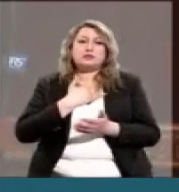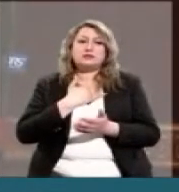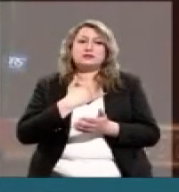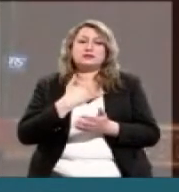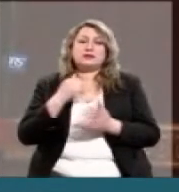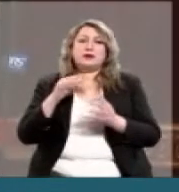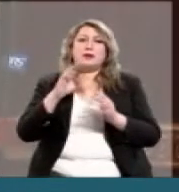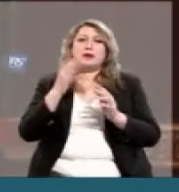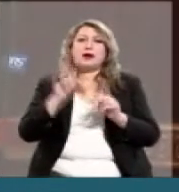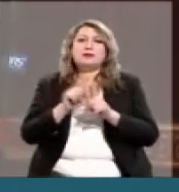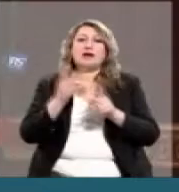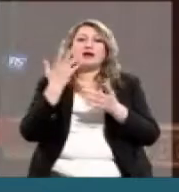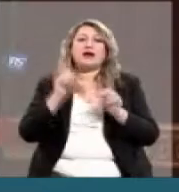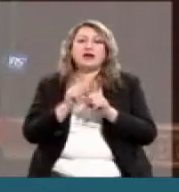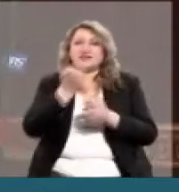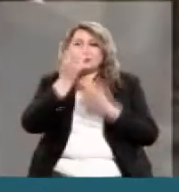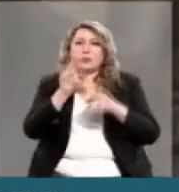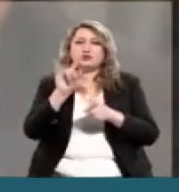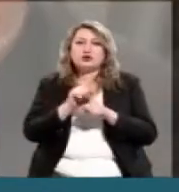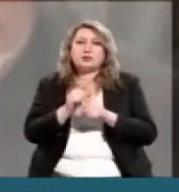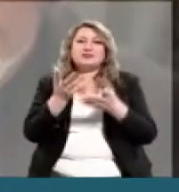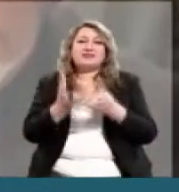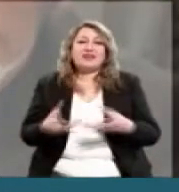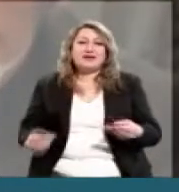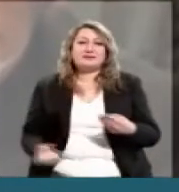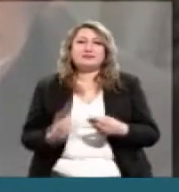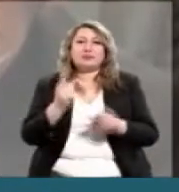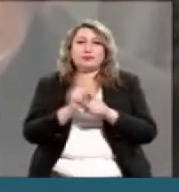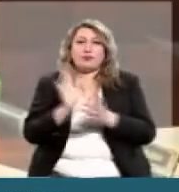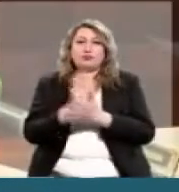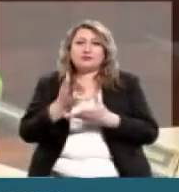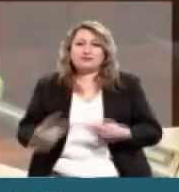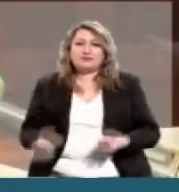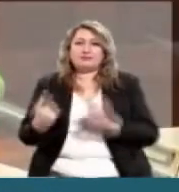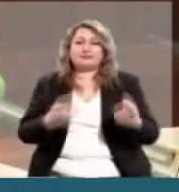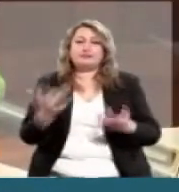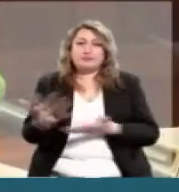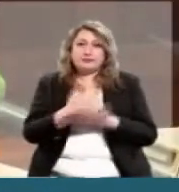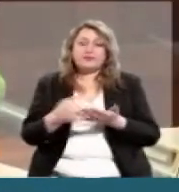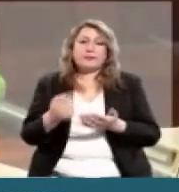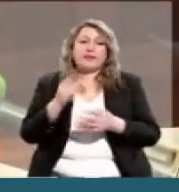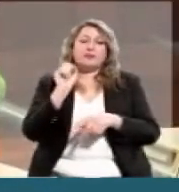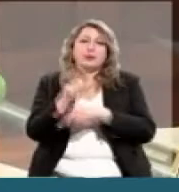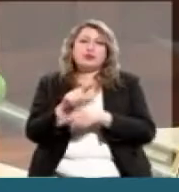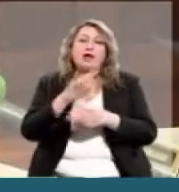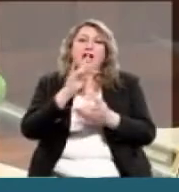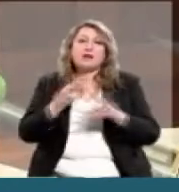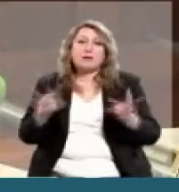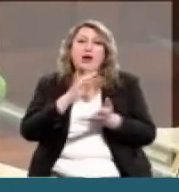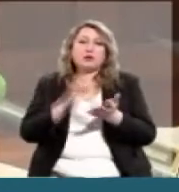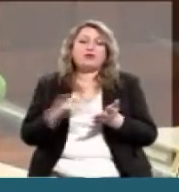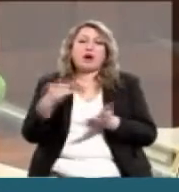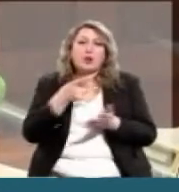говорим, подснежники, выходит, снег растаял, мусор появился. В завершении совещания Архимед Мухамбетов поручил акимам городов,